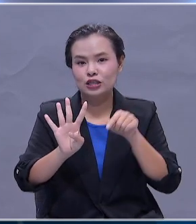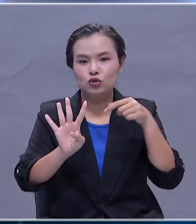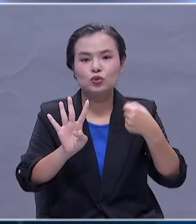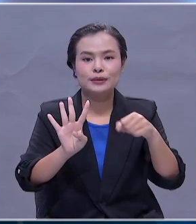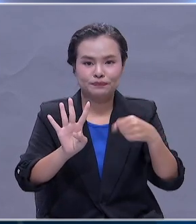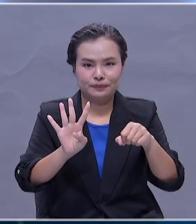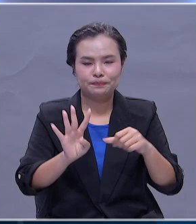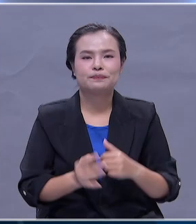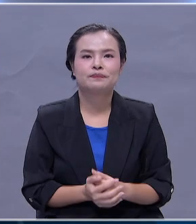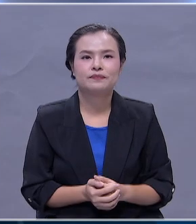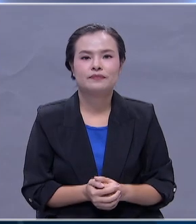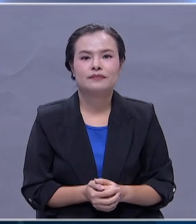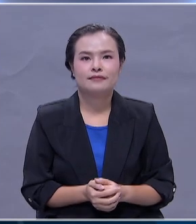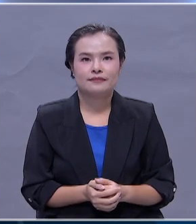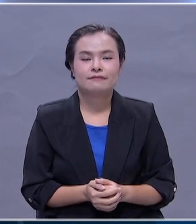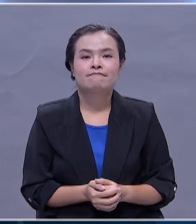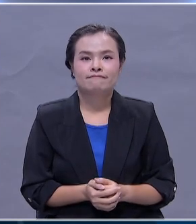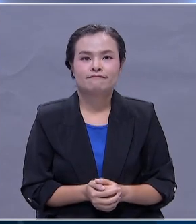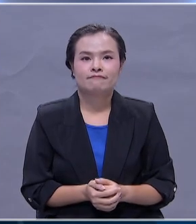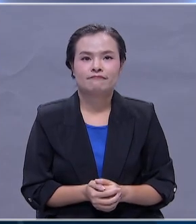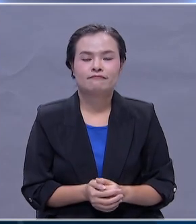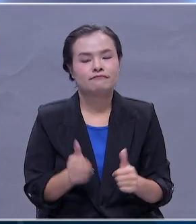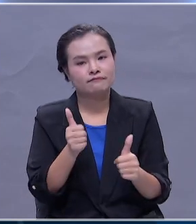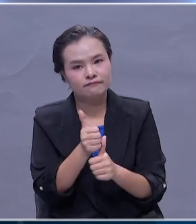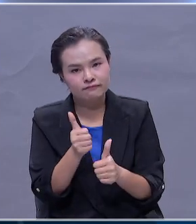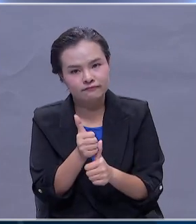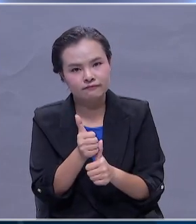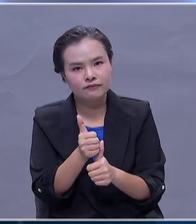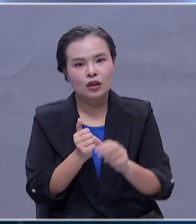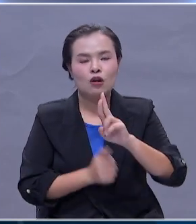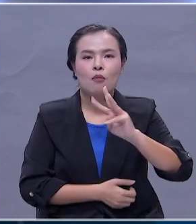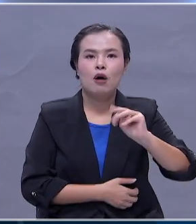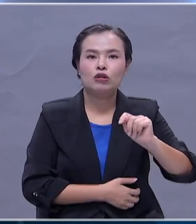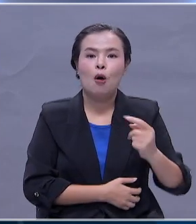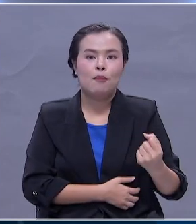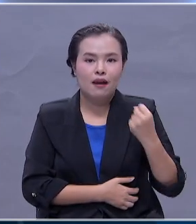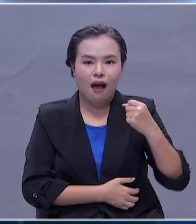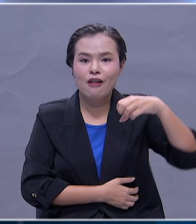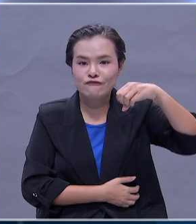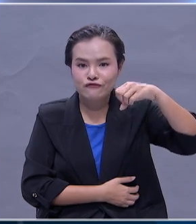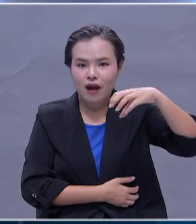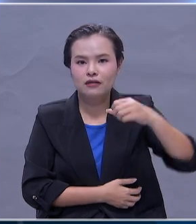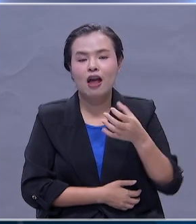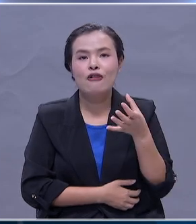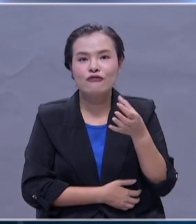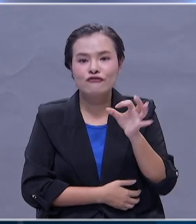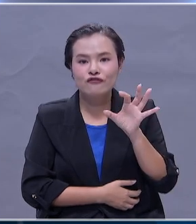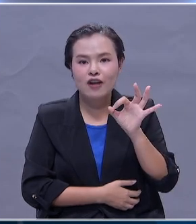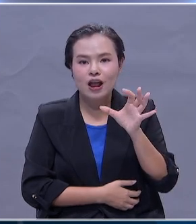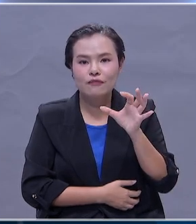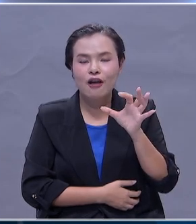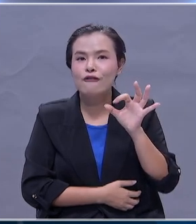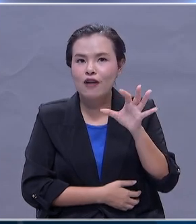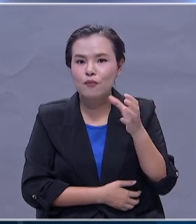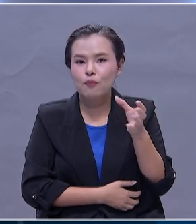สตางค์ต่อหน่วยถูกมั้ยคะตอนนี้ทั้งทั้งรองนายกทั้งรัฐมนตรีพลังงานนะคะโพสต์ใน Facebookบอกว่าเดี๋ยวเตรียม